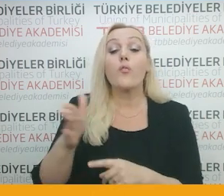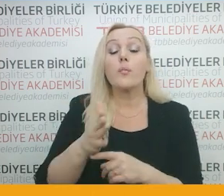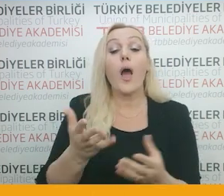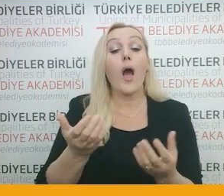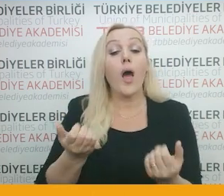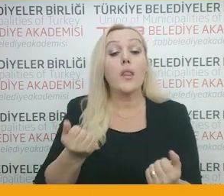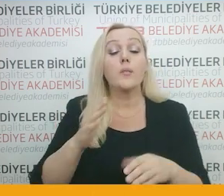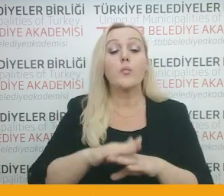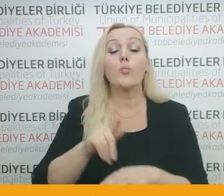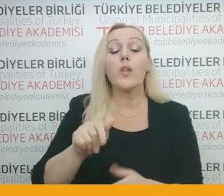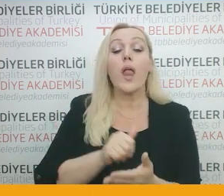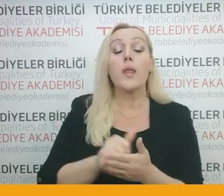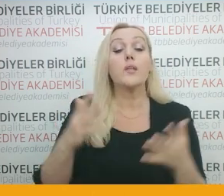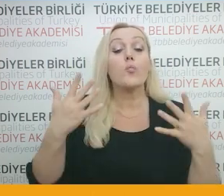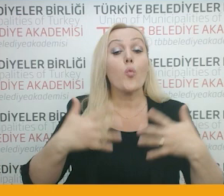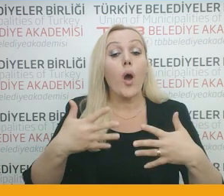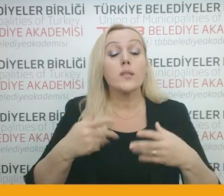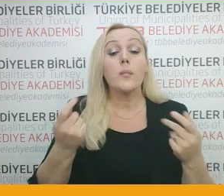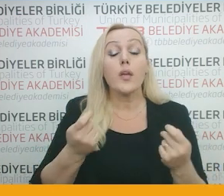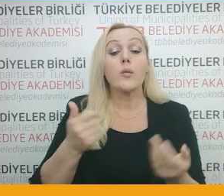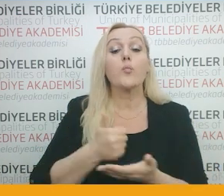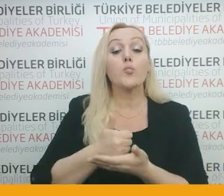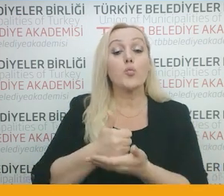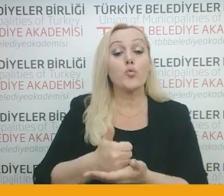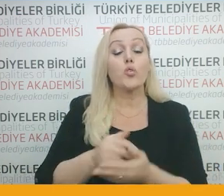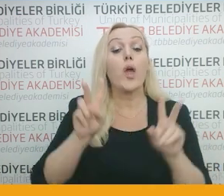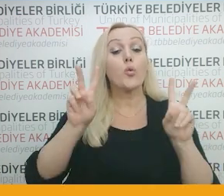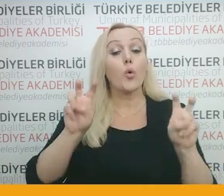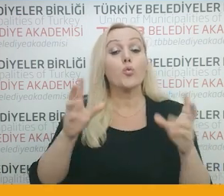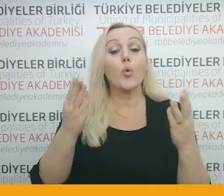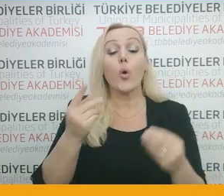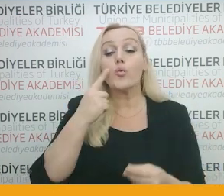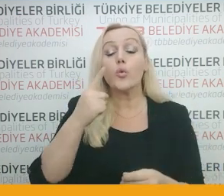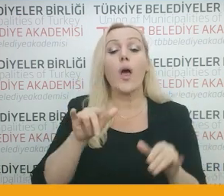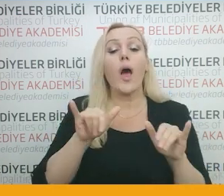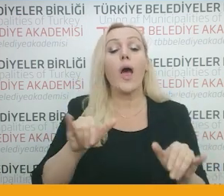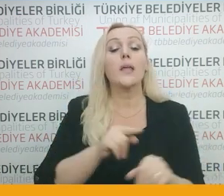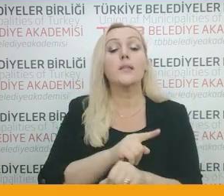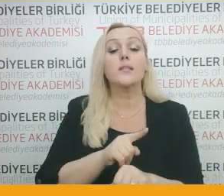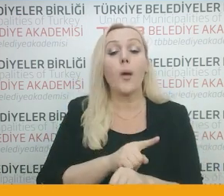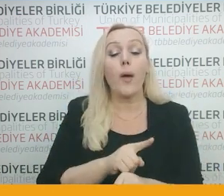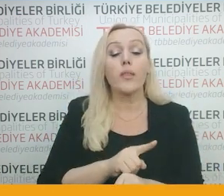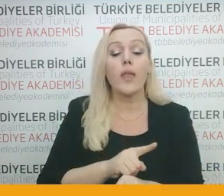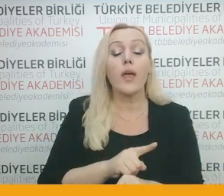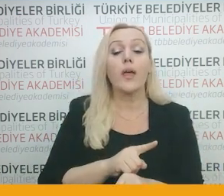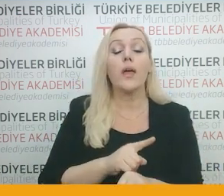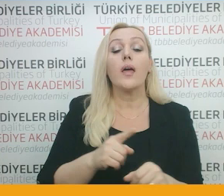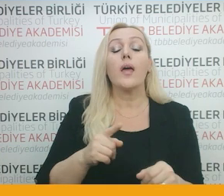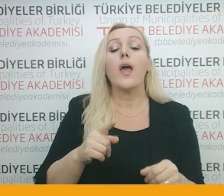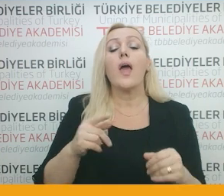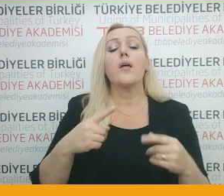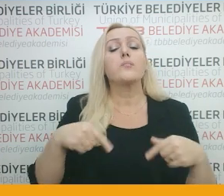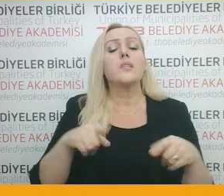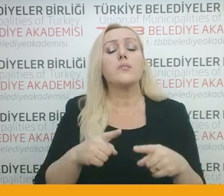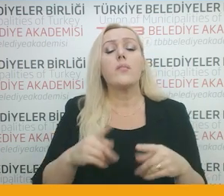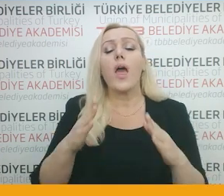Bunların hepsinin birer muhasebe işlemi, birer bütçe konusu olduğunu görüyoruz. Yine aynı zamanda biz hane halkı